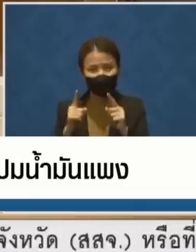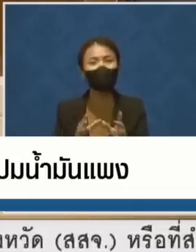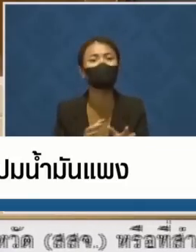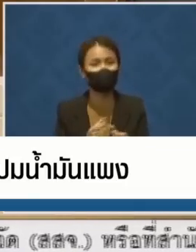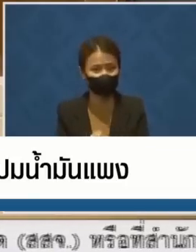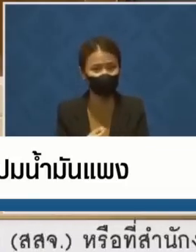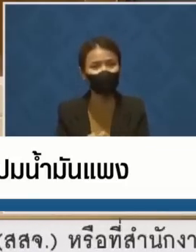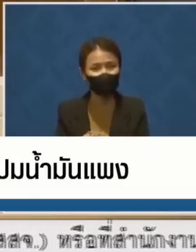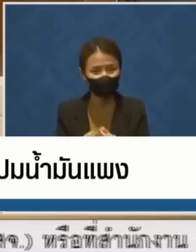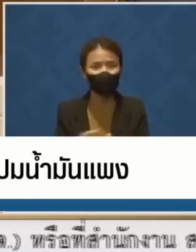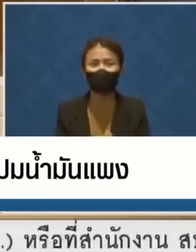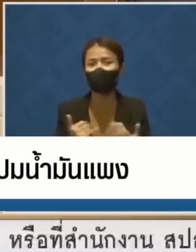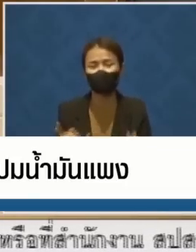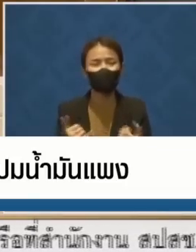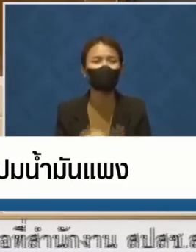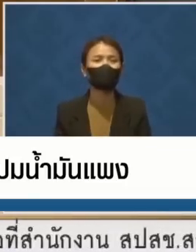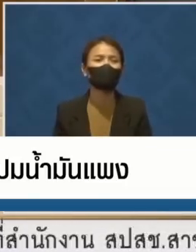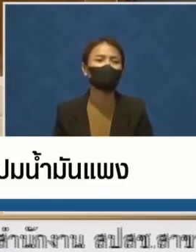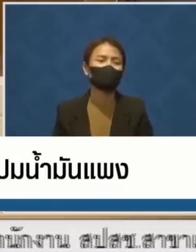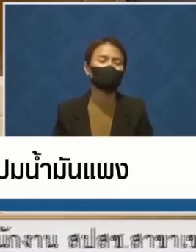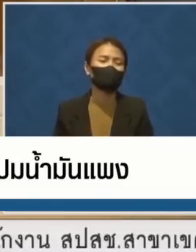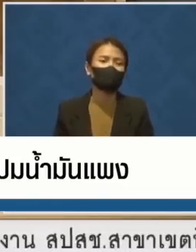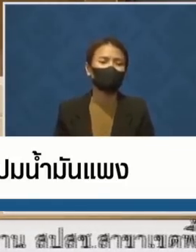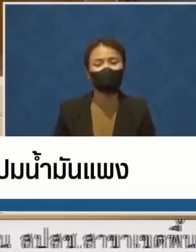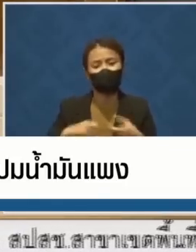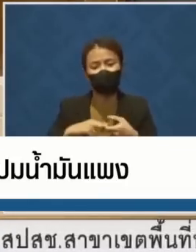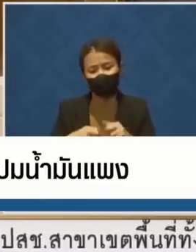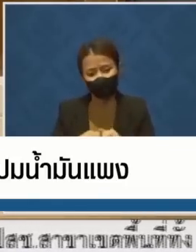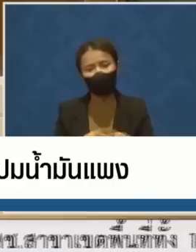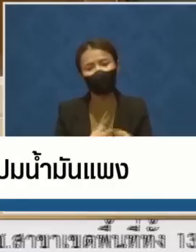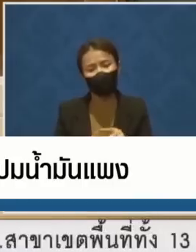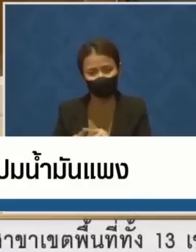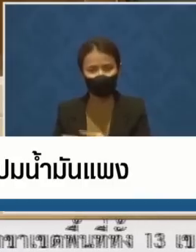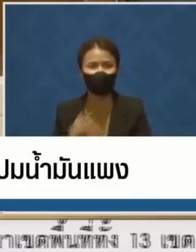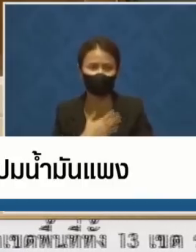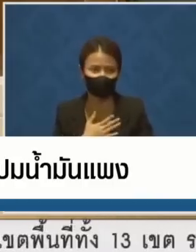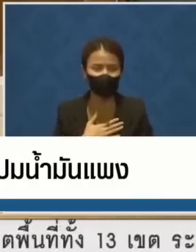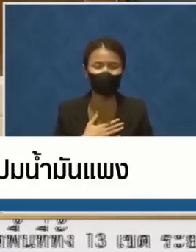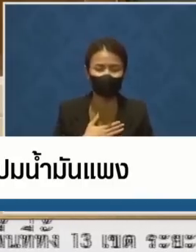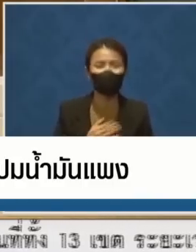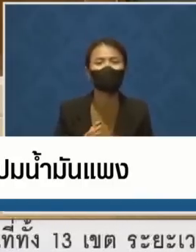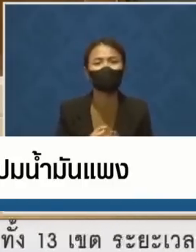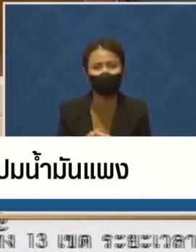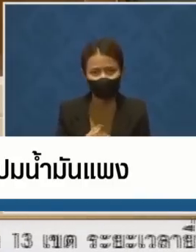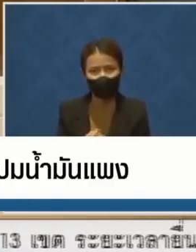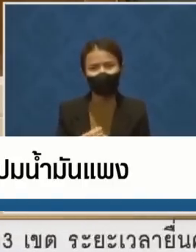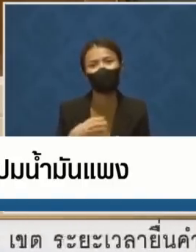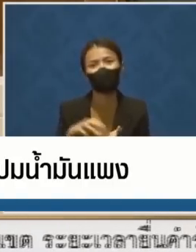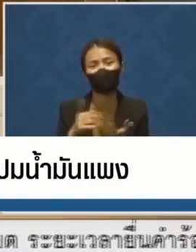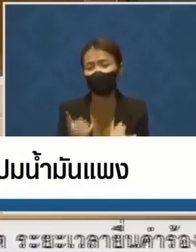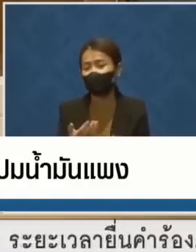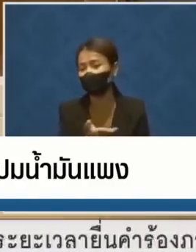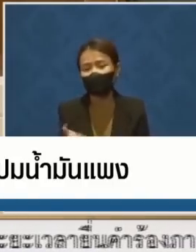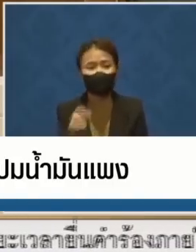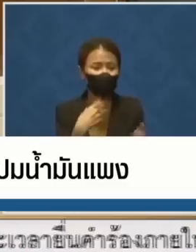ถานการณ์ของราคาพลังงานนะครับท่านอาจจะบอกว่าเข้าใจกันหมดละ